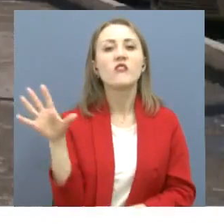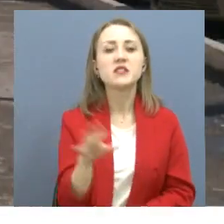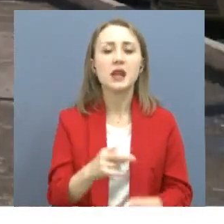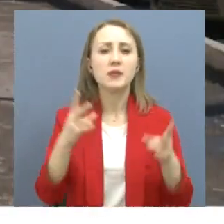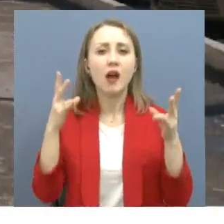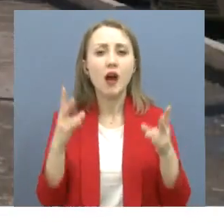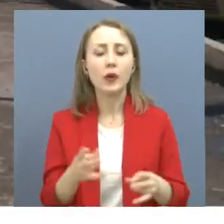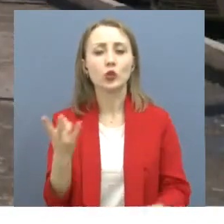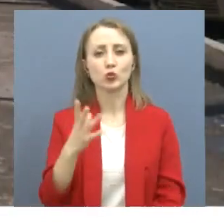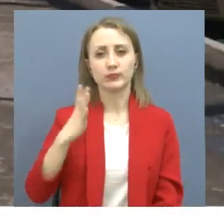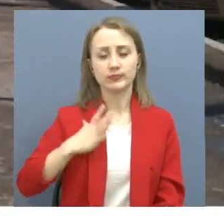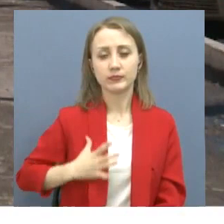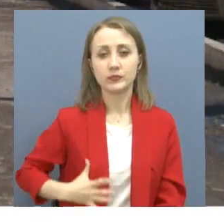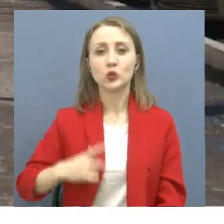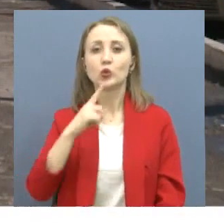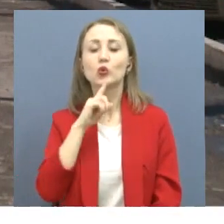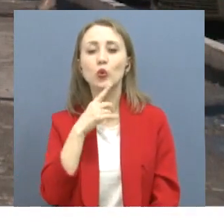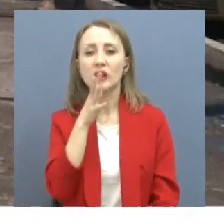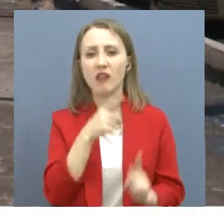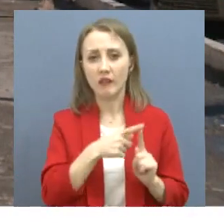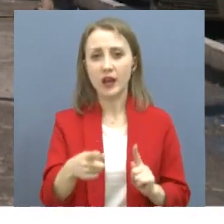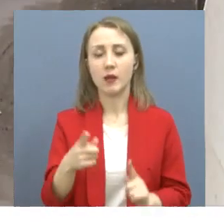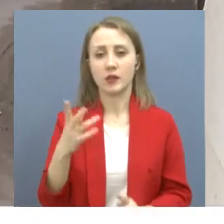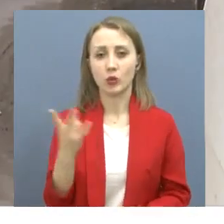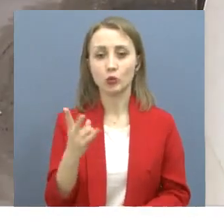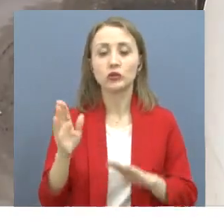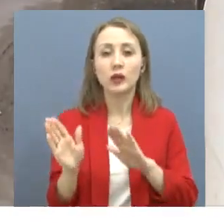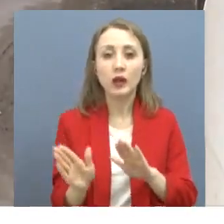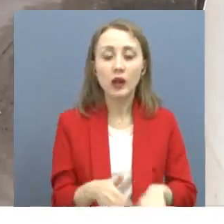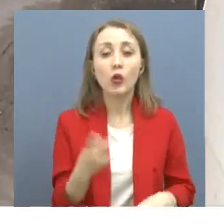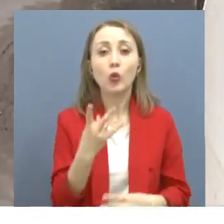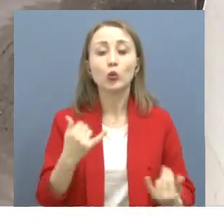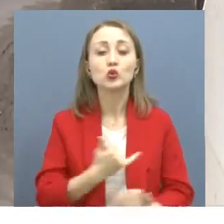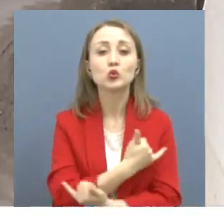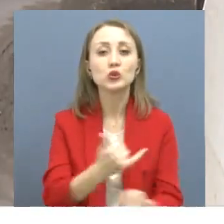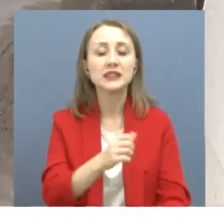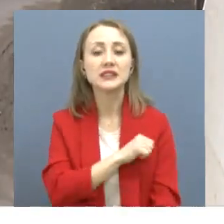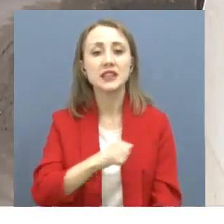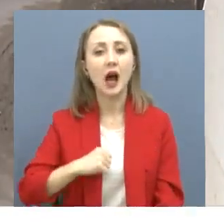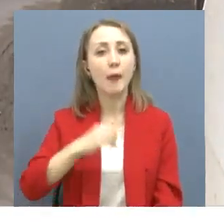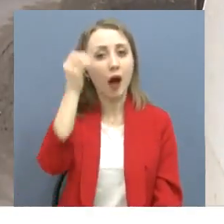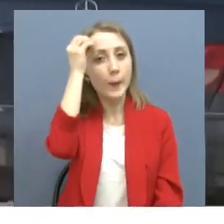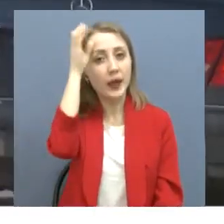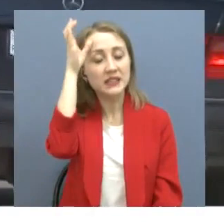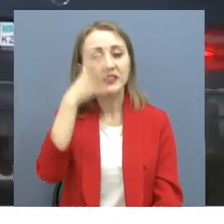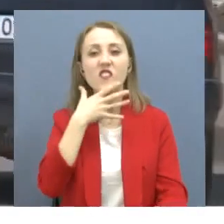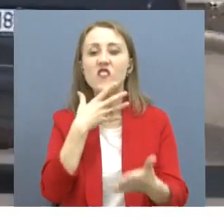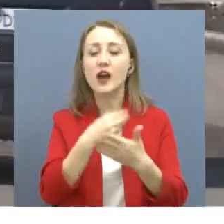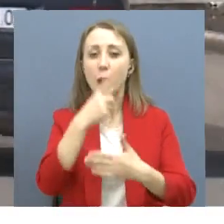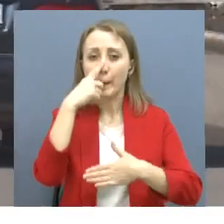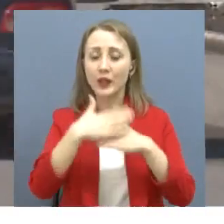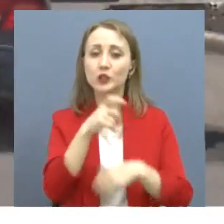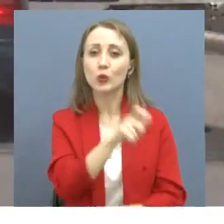пережить трудные времена. Падать в панику не стоит. Лучше посвятить время самообразованию и своим близким. Он также